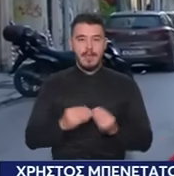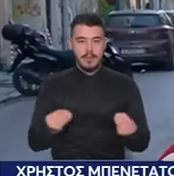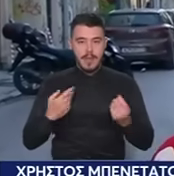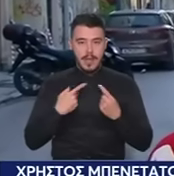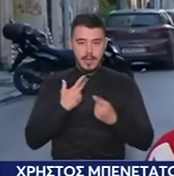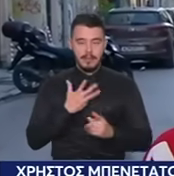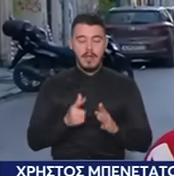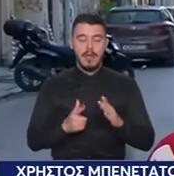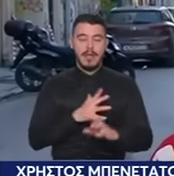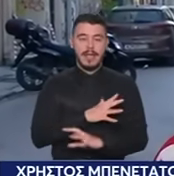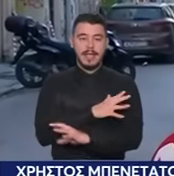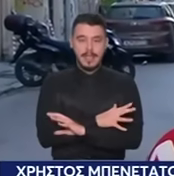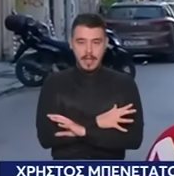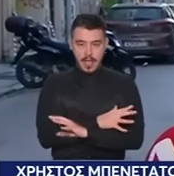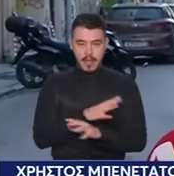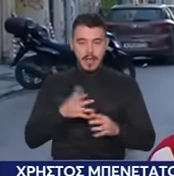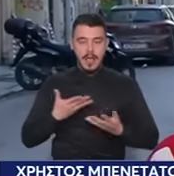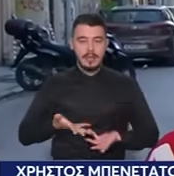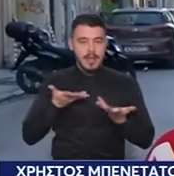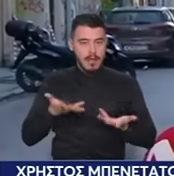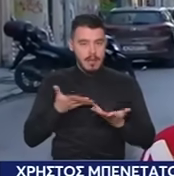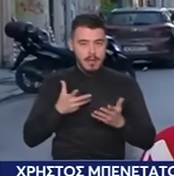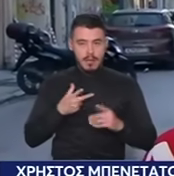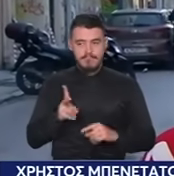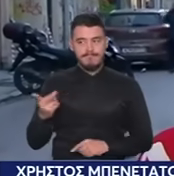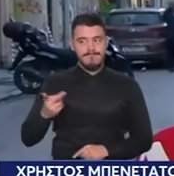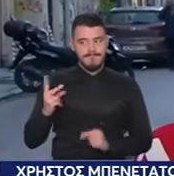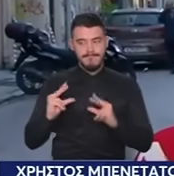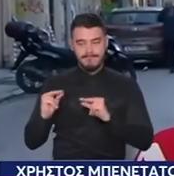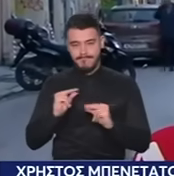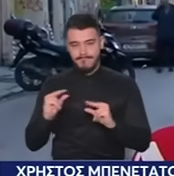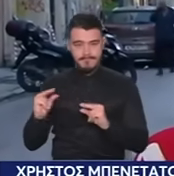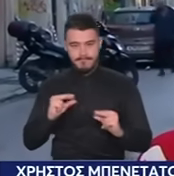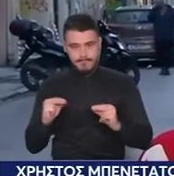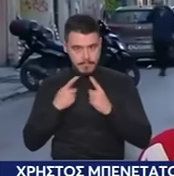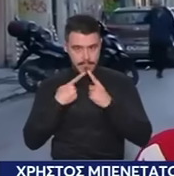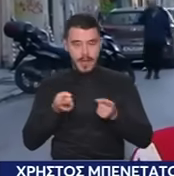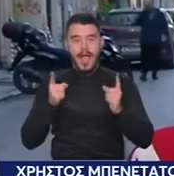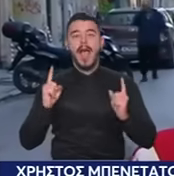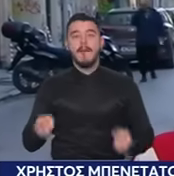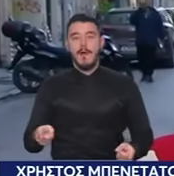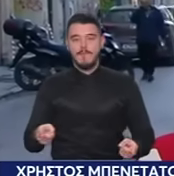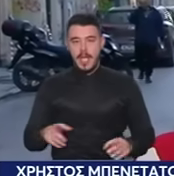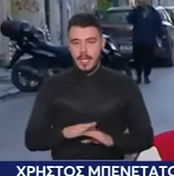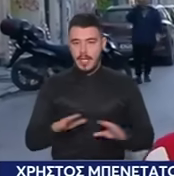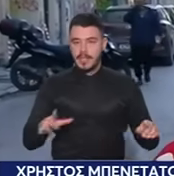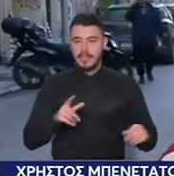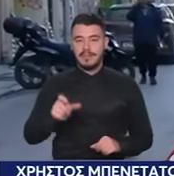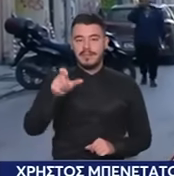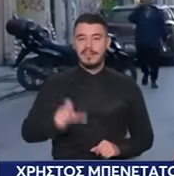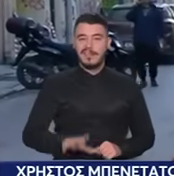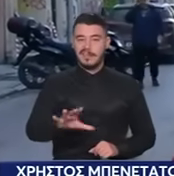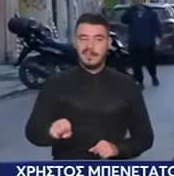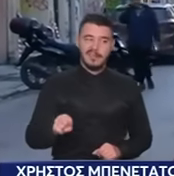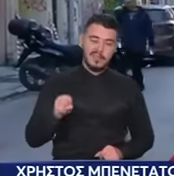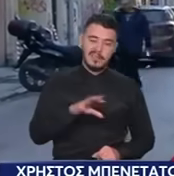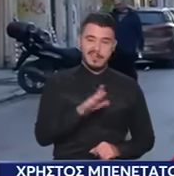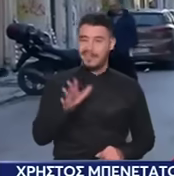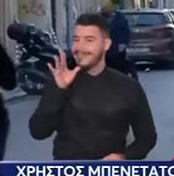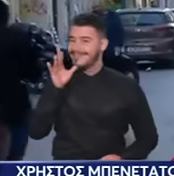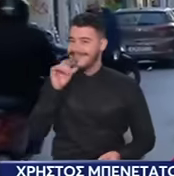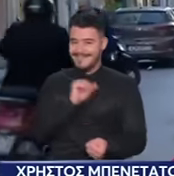προς το παρόν την τύχη και το μέλλον του ανθρώπου αυτού ήταν να μην διαταχθεί η προφυλάκηση του συγκεκριμένου ανθρώπου